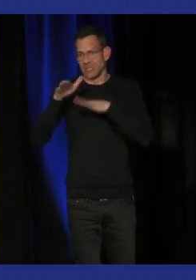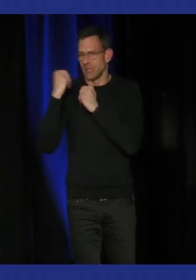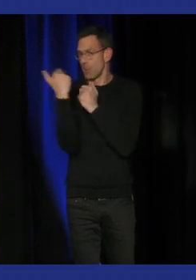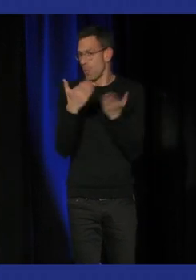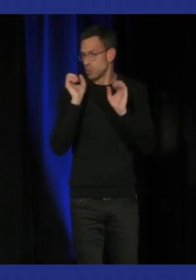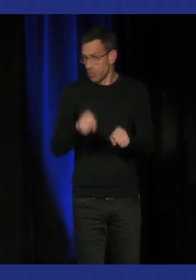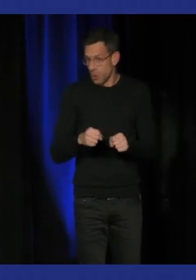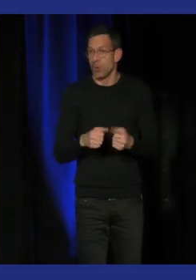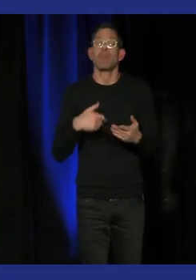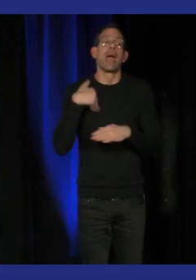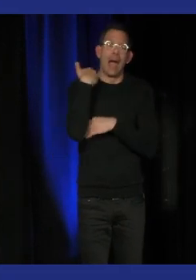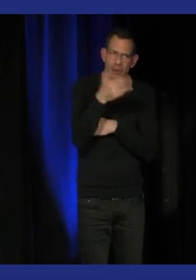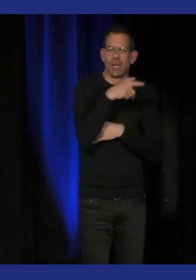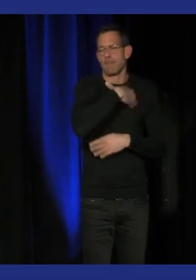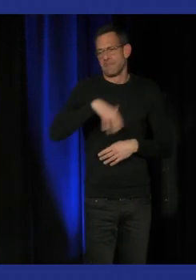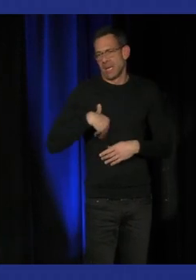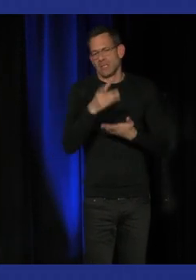que les collectivités allaient pouvoir acheter.